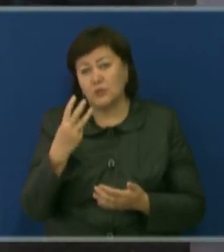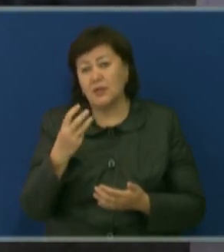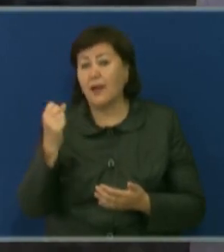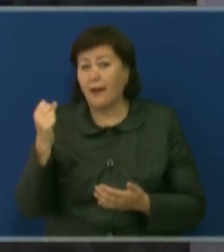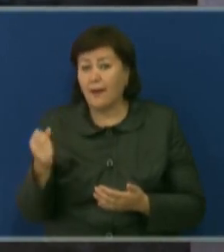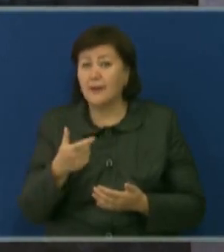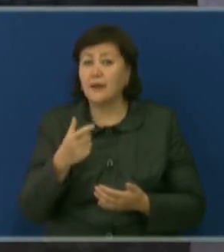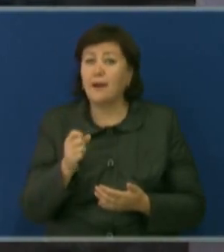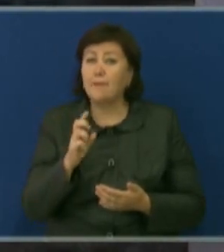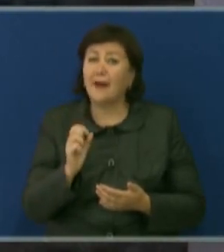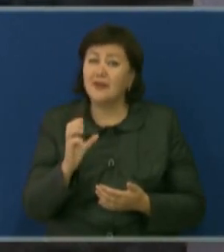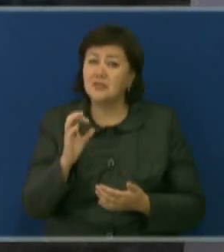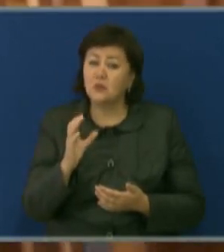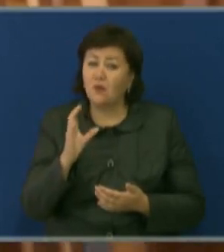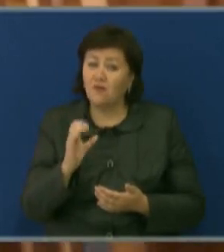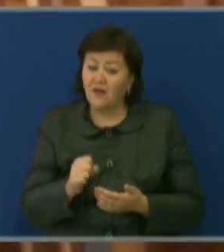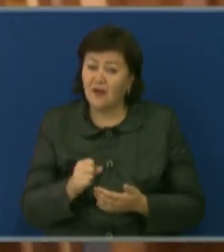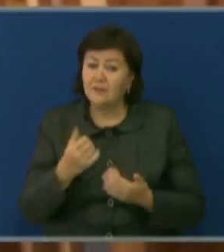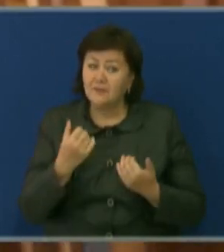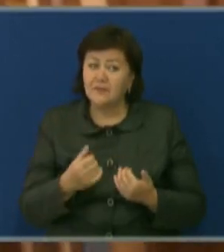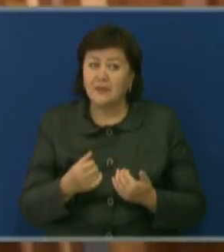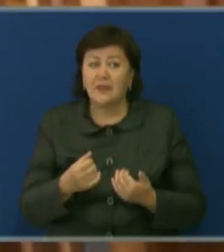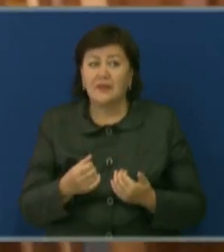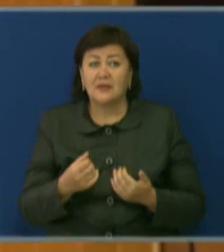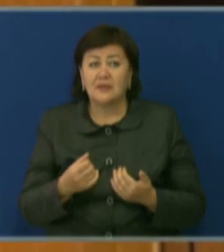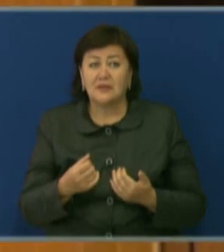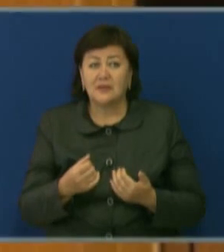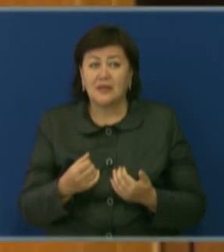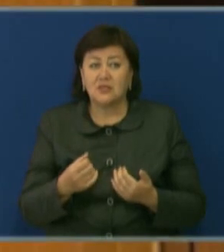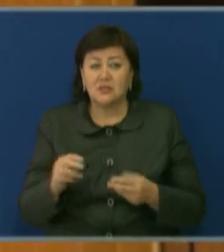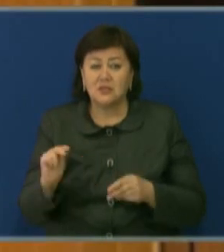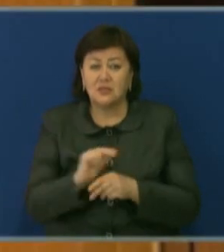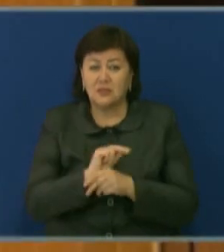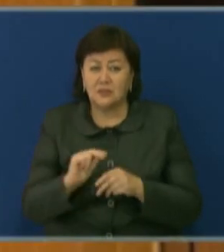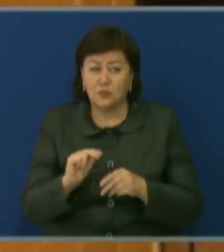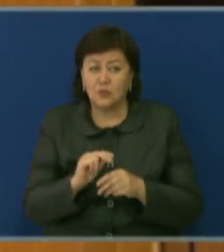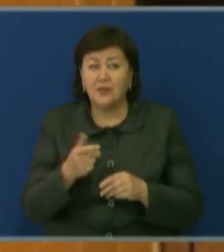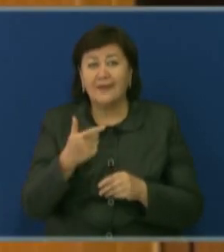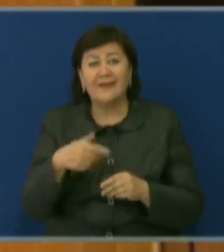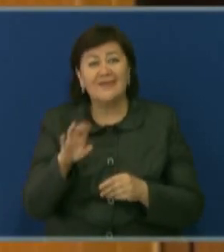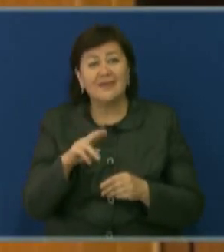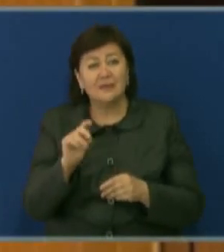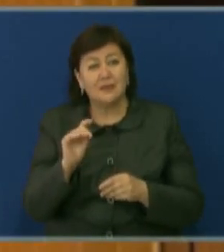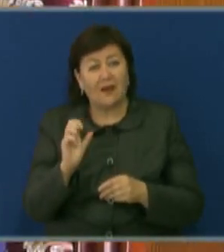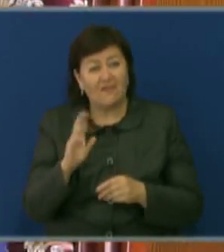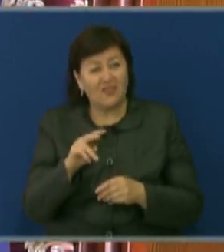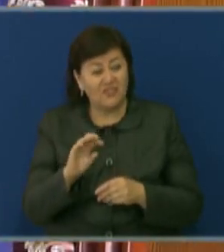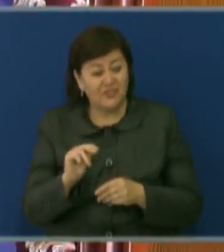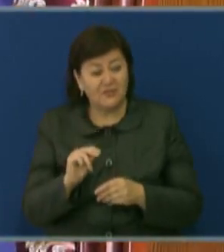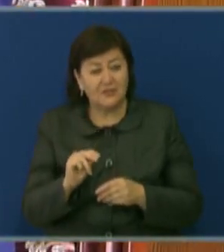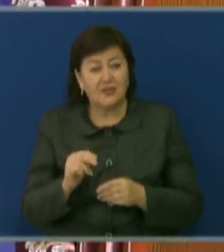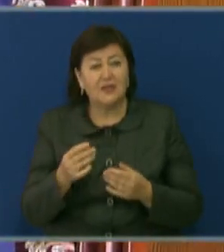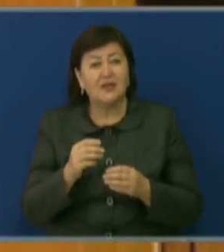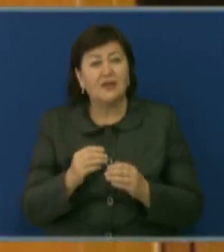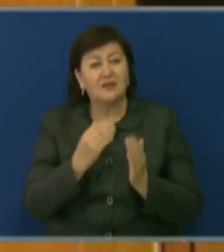перемычки между котельными центр 103, 103А. Также идет наладка и регулировка гидравлического режима тепловых сетей